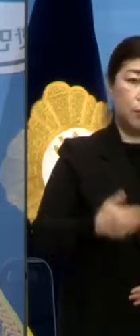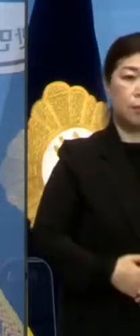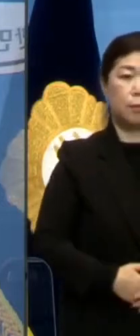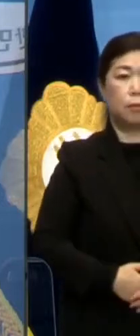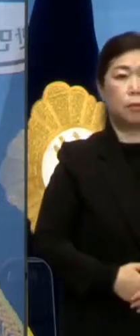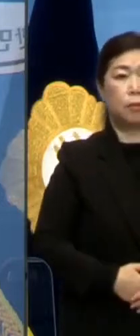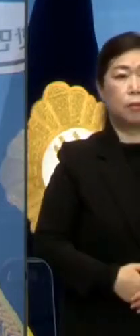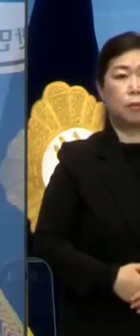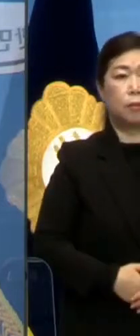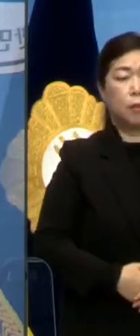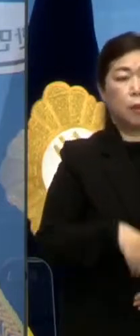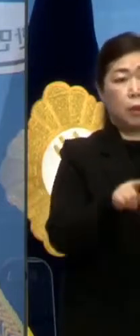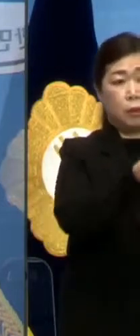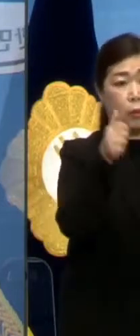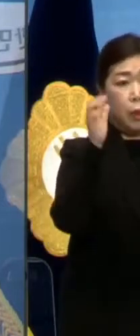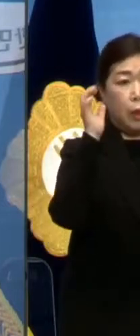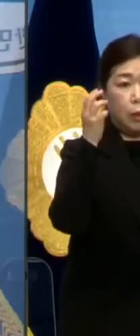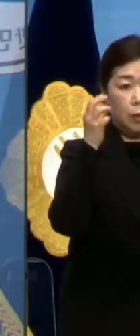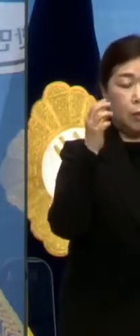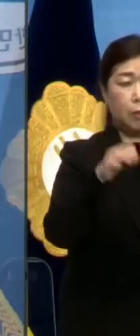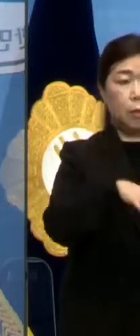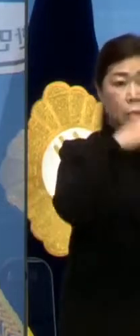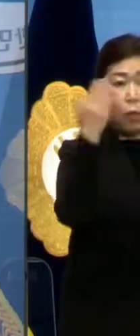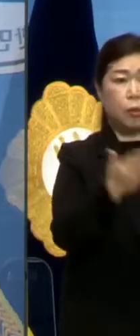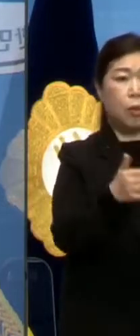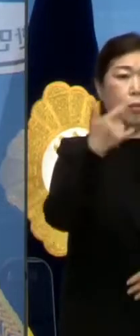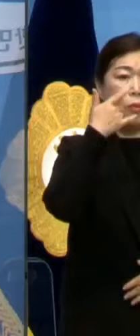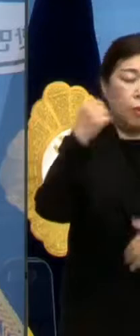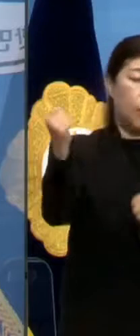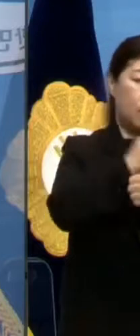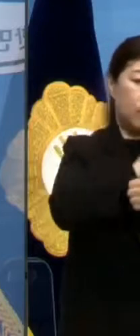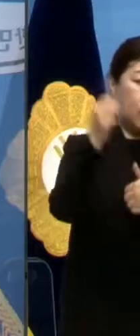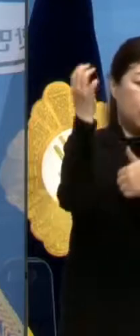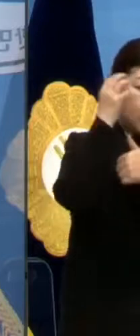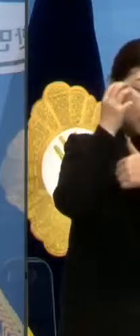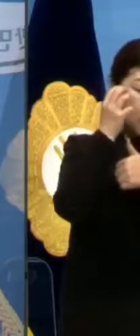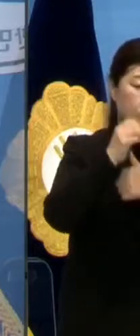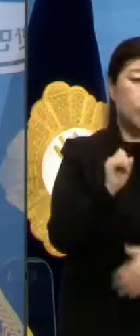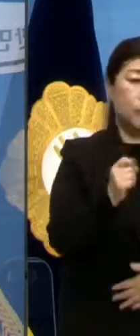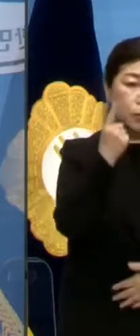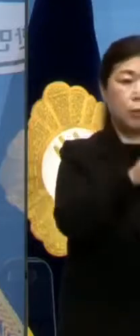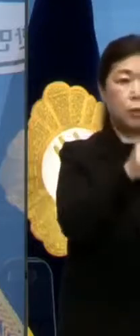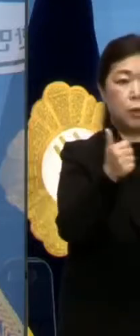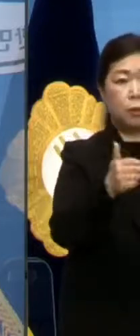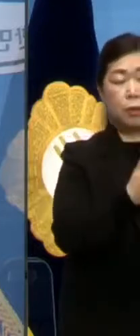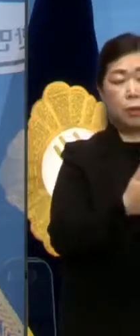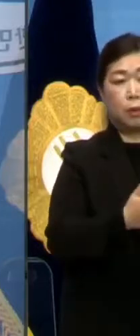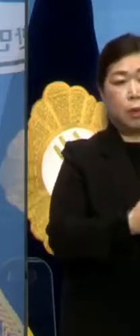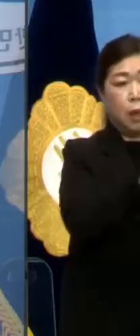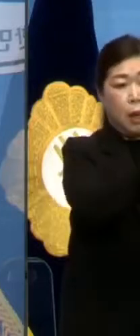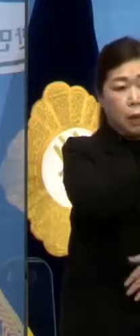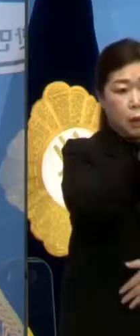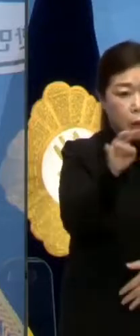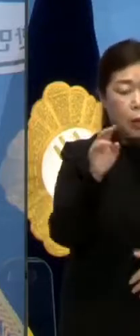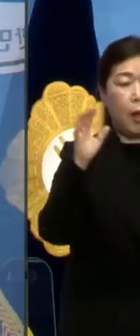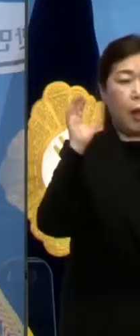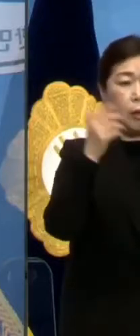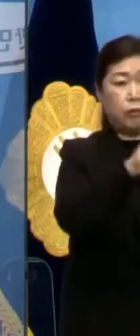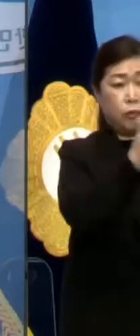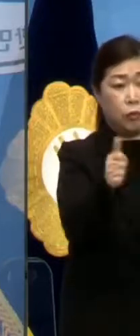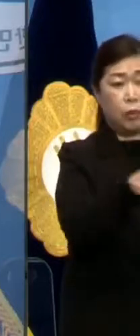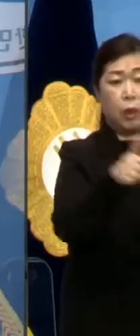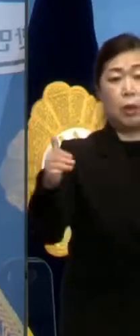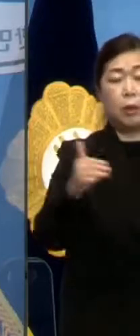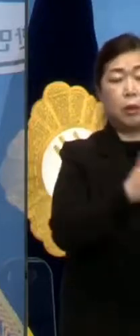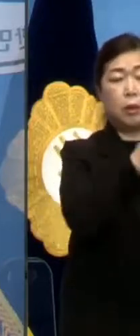그 정인이들은 모두 부모의 학대로 죽었습니다. 한 명 한 명의 정인이가 죽어가는